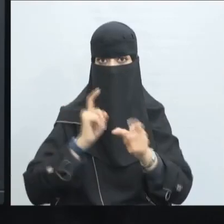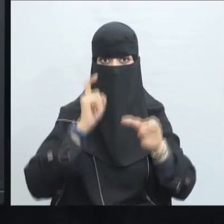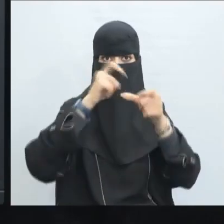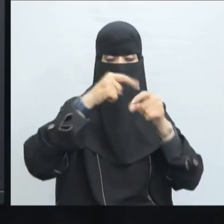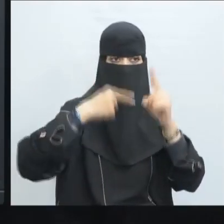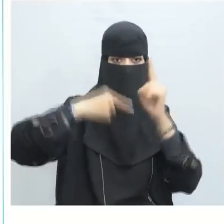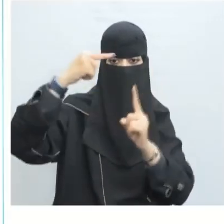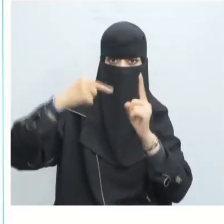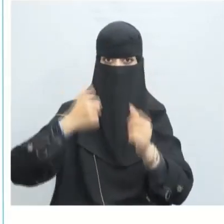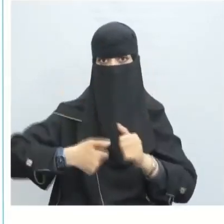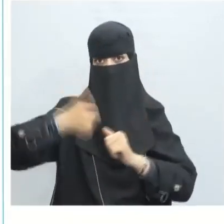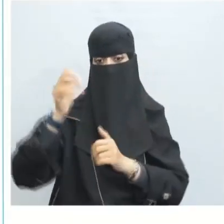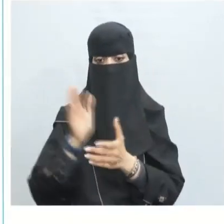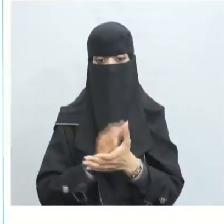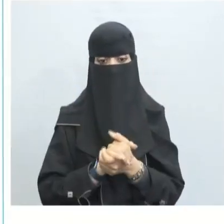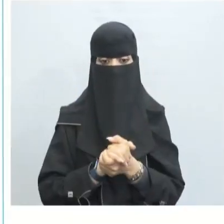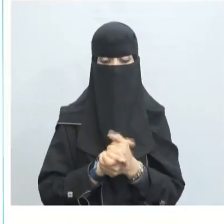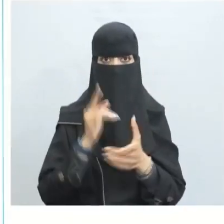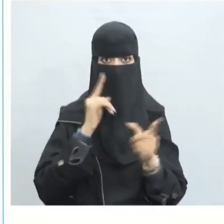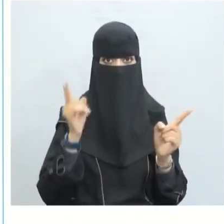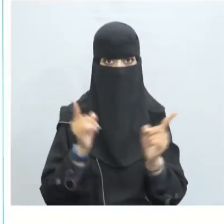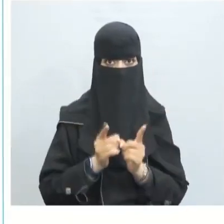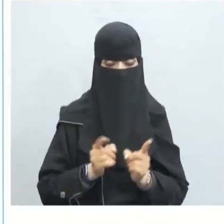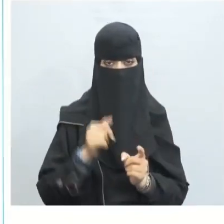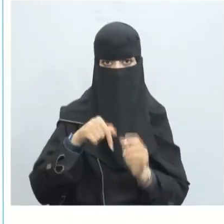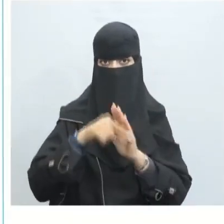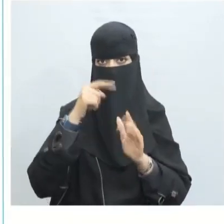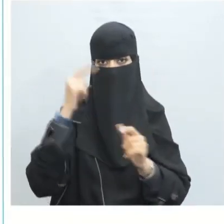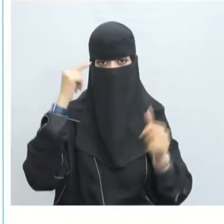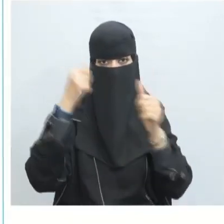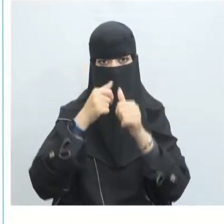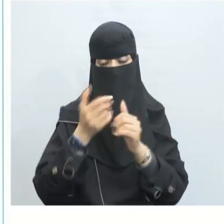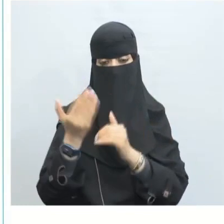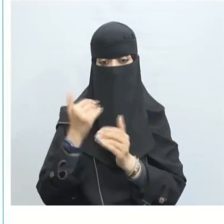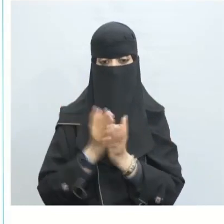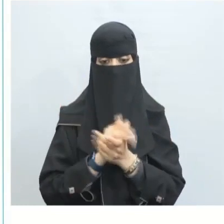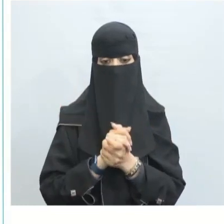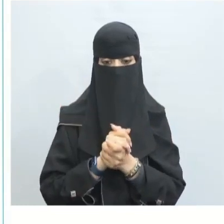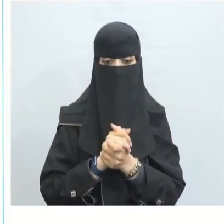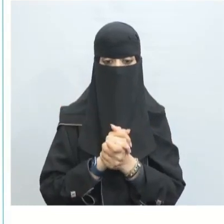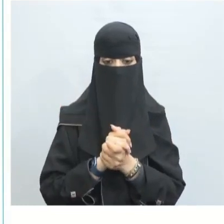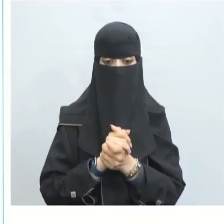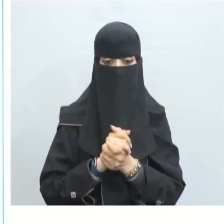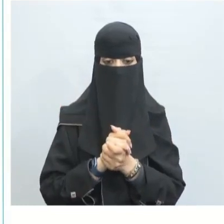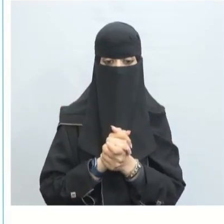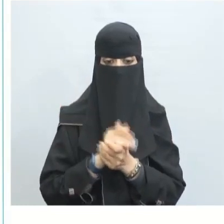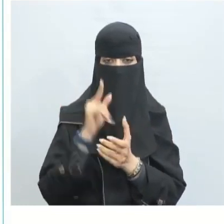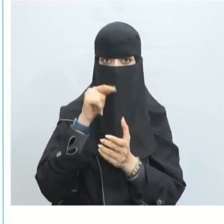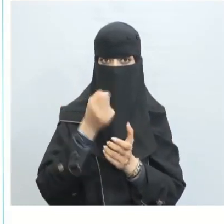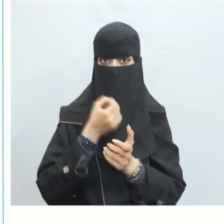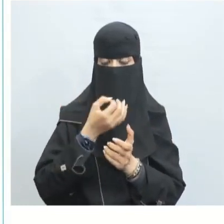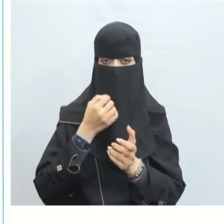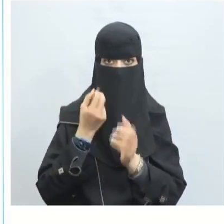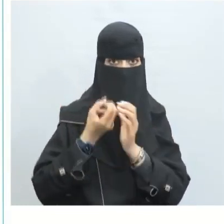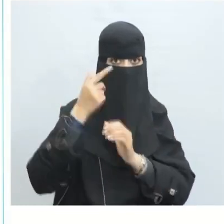الى تقديرات افضل في نهايه هذا الدرس دعونا نستذكر ما تطرقنا له ذكرنا ما يتعلق في